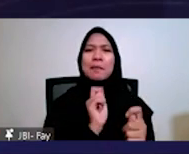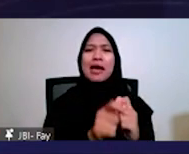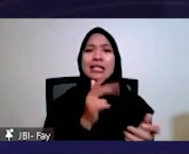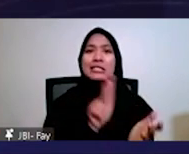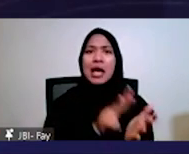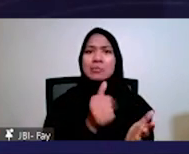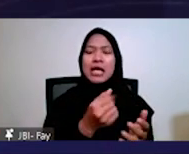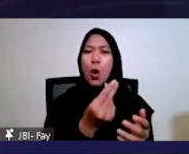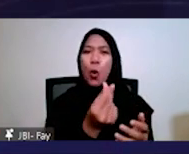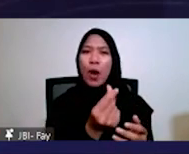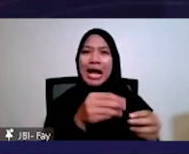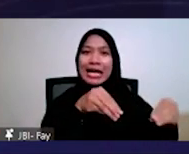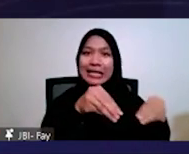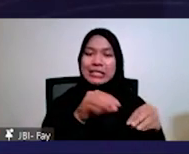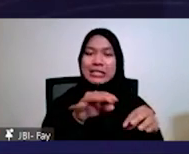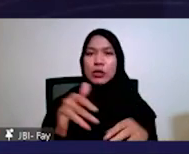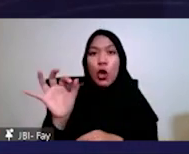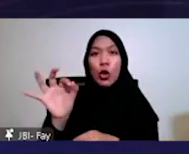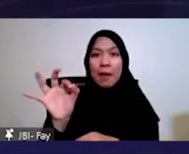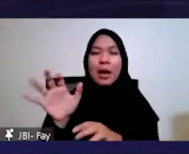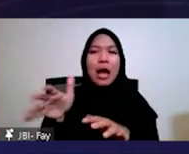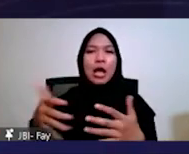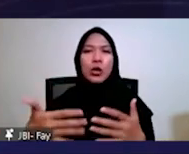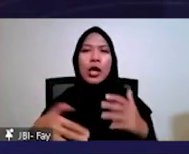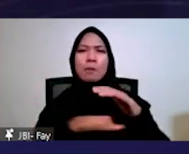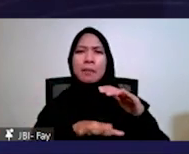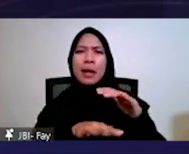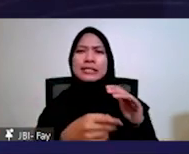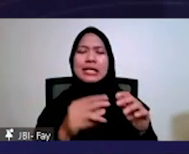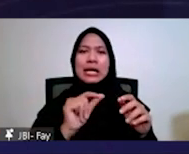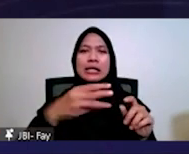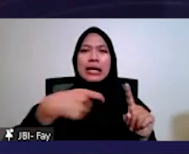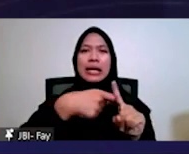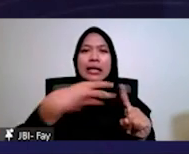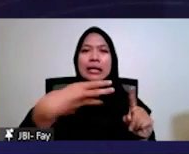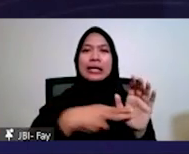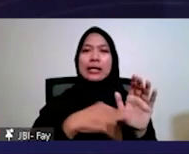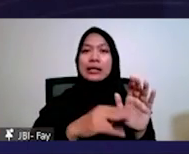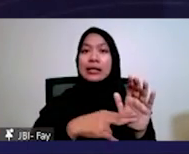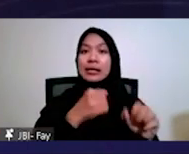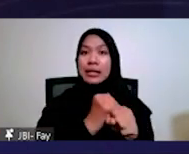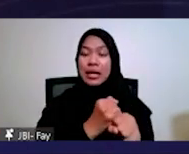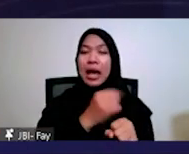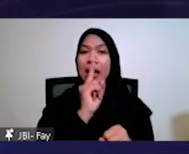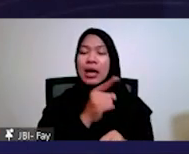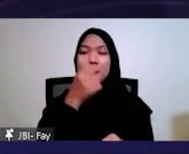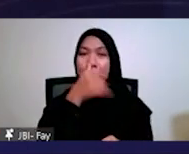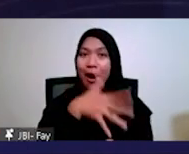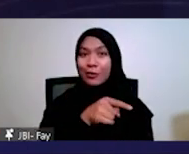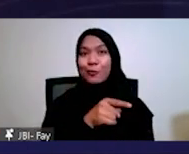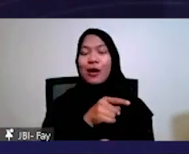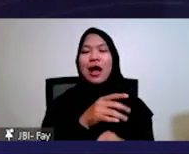bisa uang kertas uang logam bisa uang yang berbasis rekening kita didididi bang itu nah sekarang akan